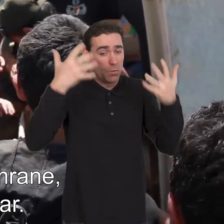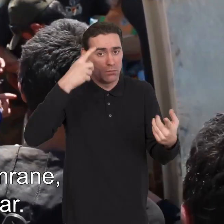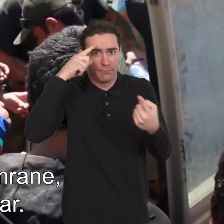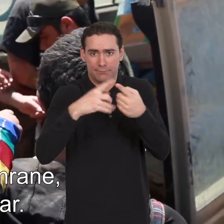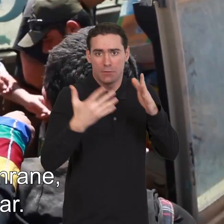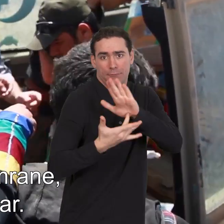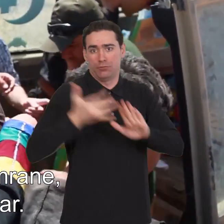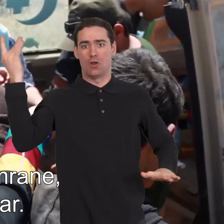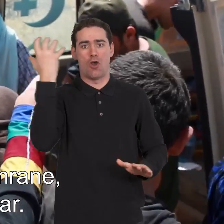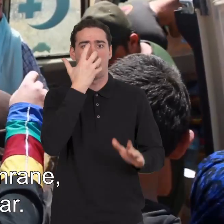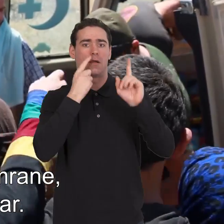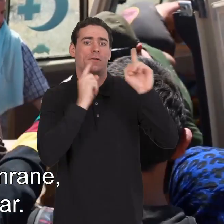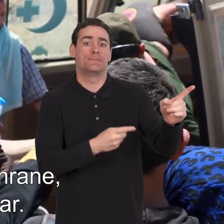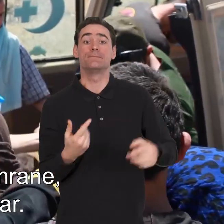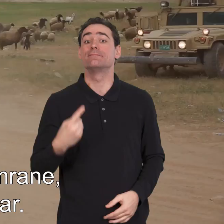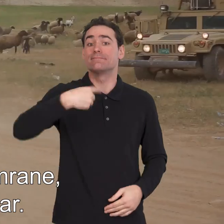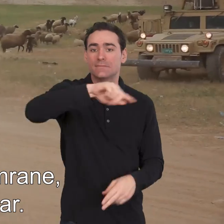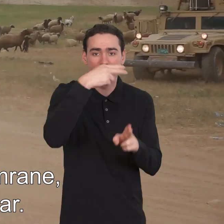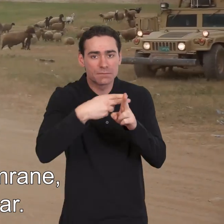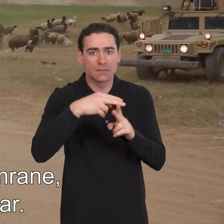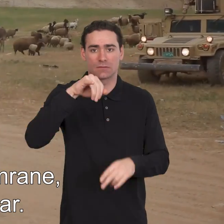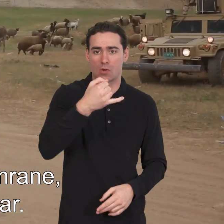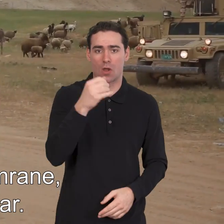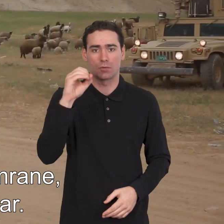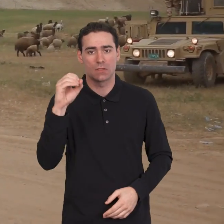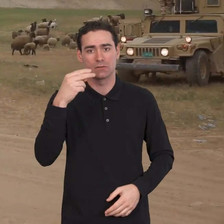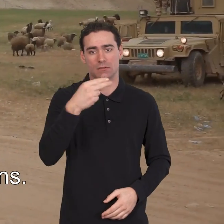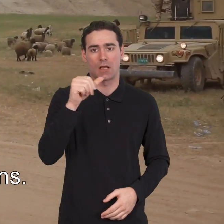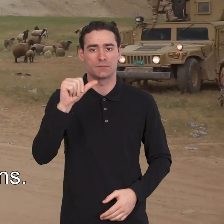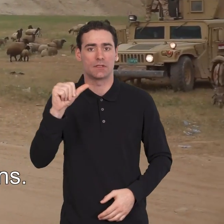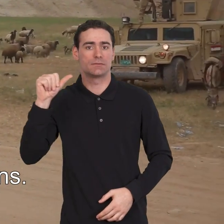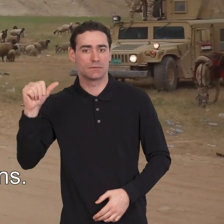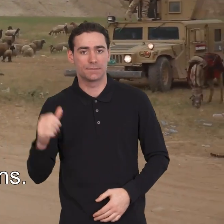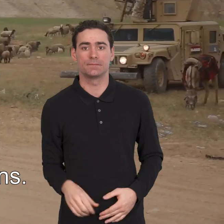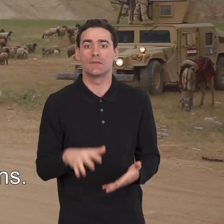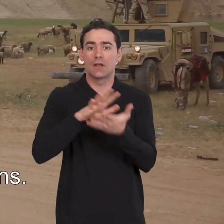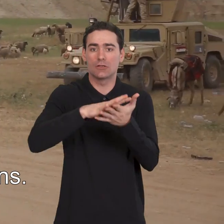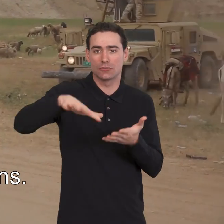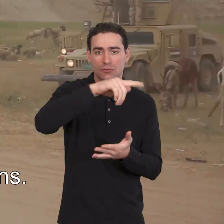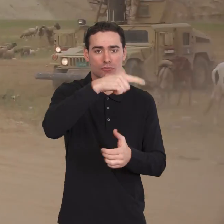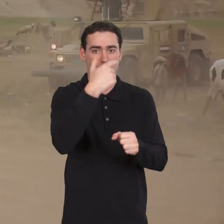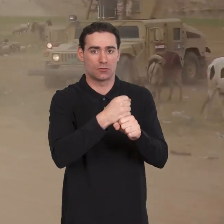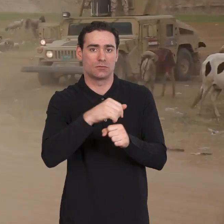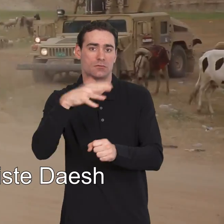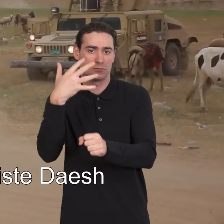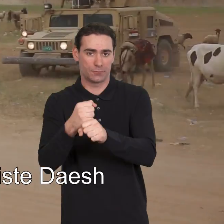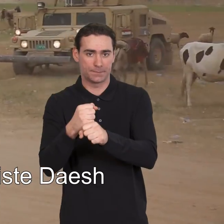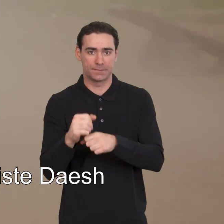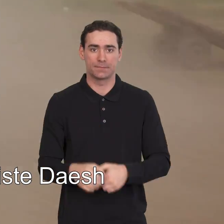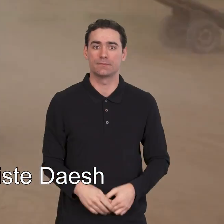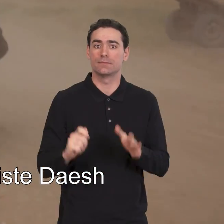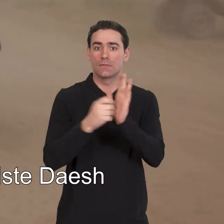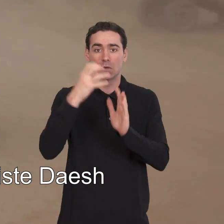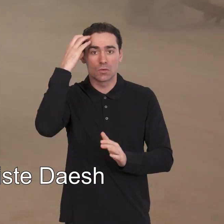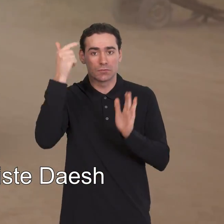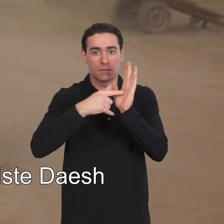s'appellent Jawad, Umran, Nasrin, Amina ou Agar. Ils ont entre 12 et 15 ans. En août